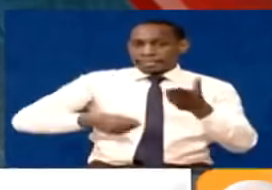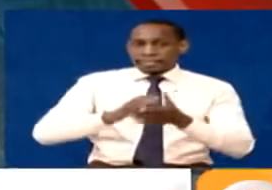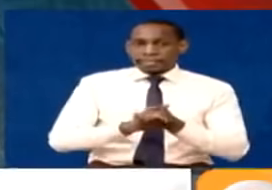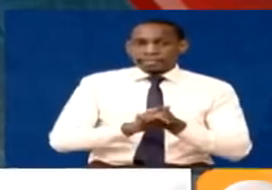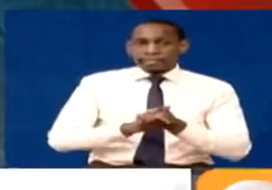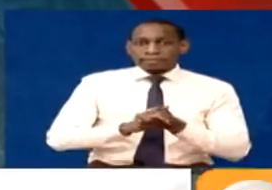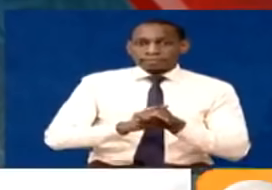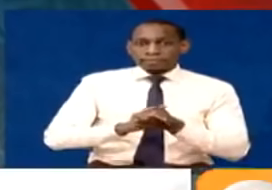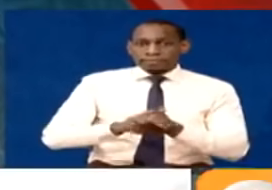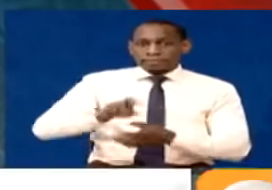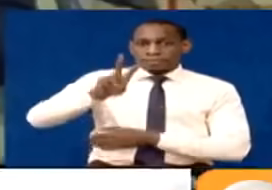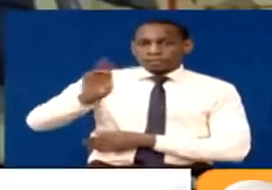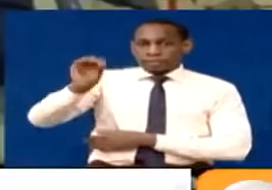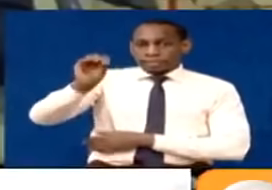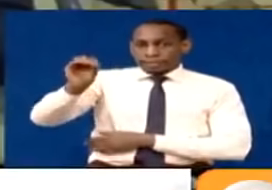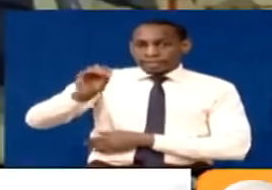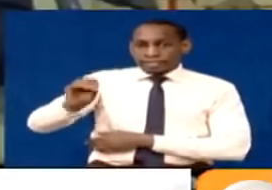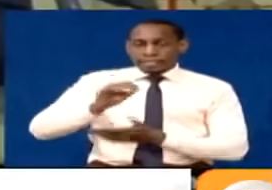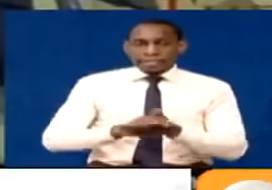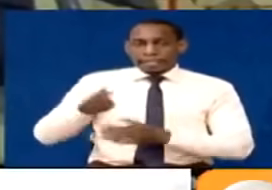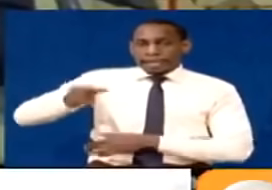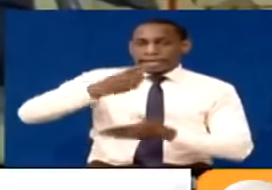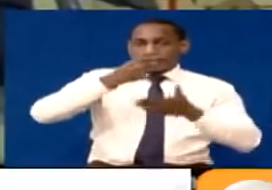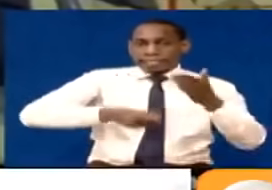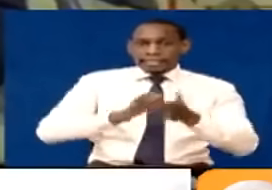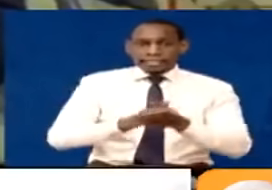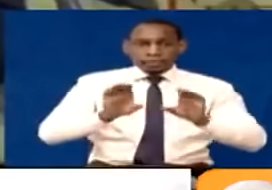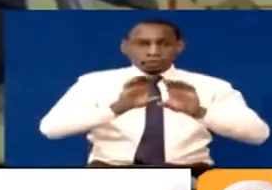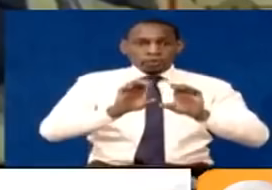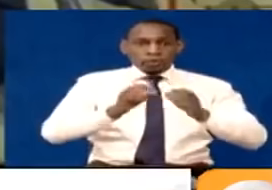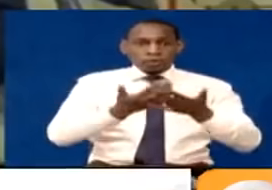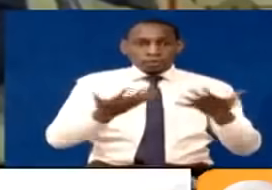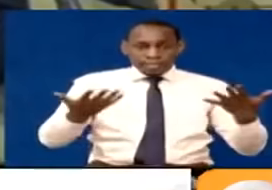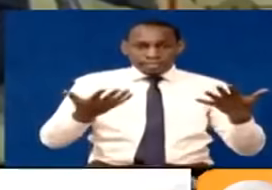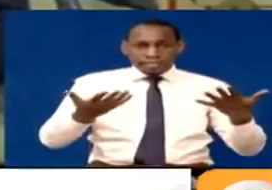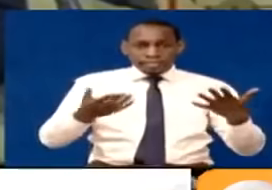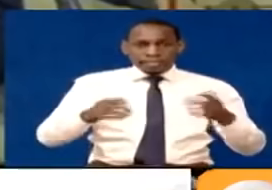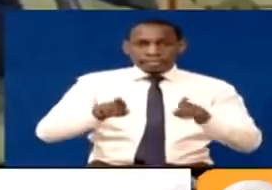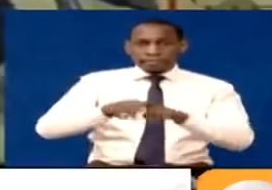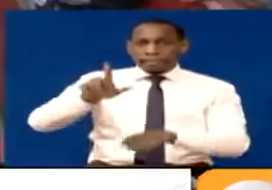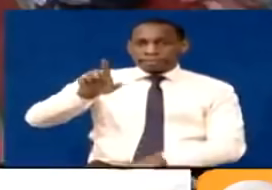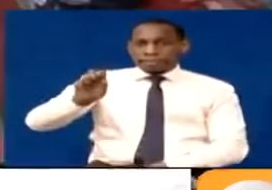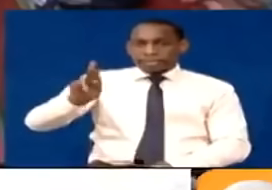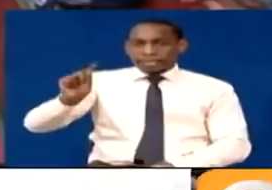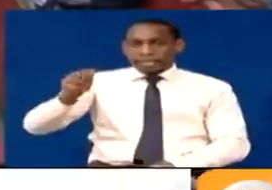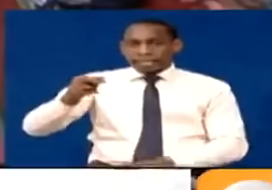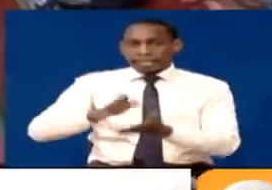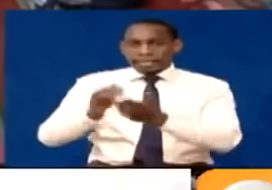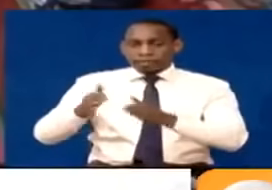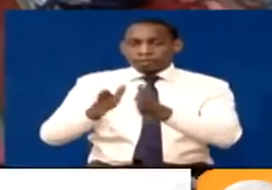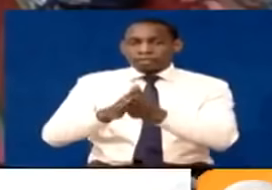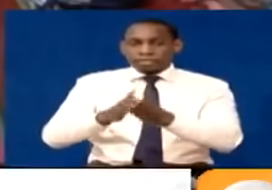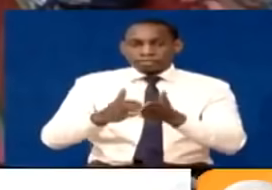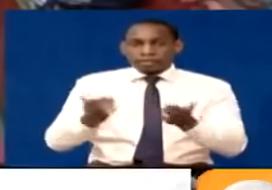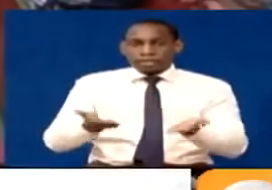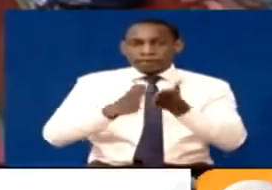na serikali kwa 20%. Nyongeza ya ushuru kwa vyuma na bidhaa za ngozi kitajwa na waziri kama njia ya